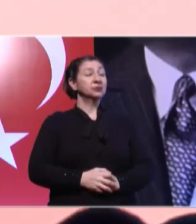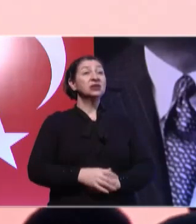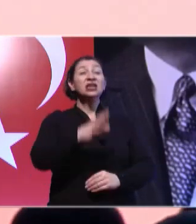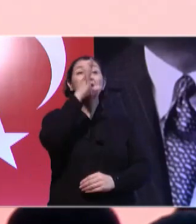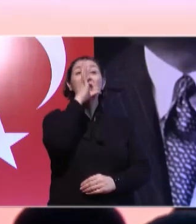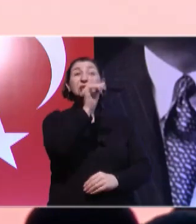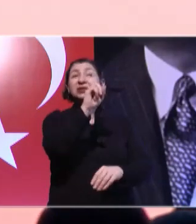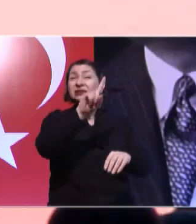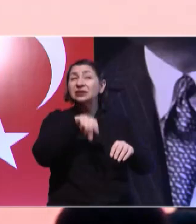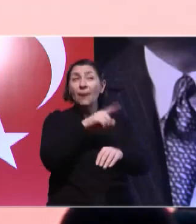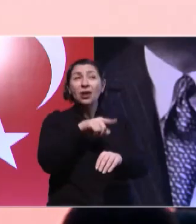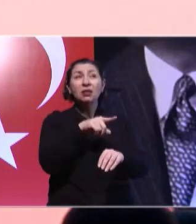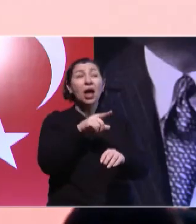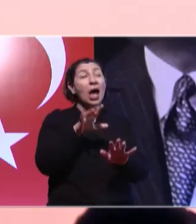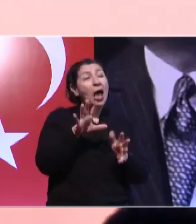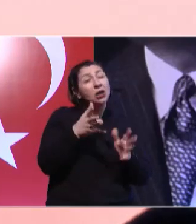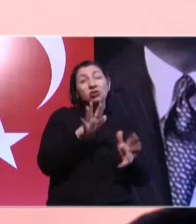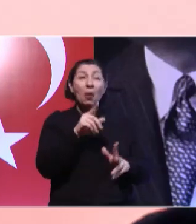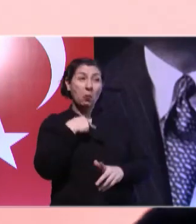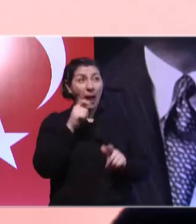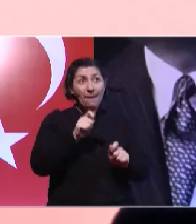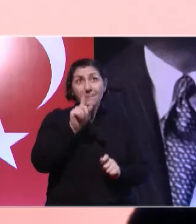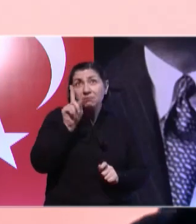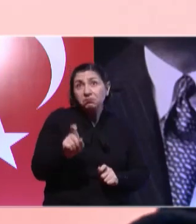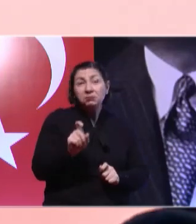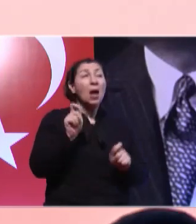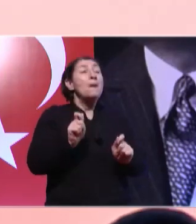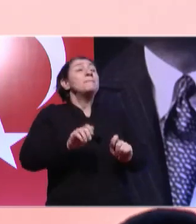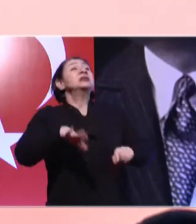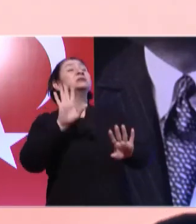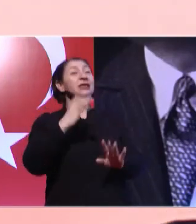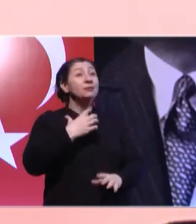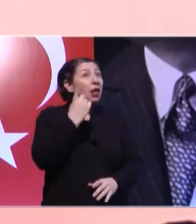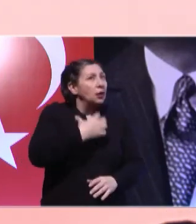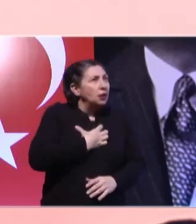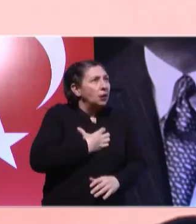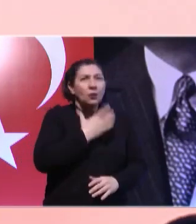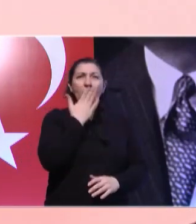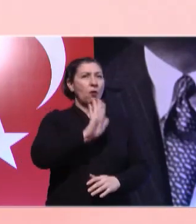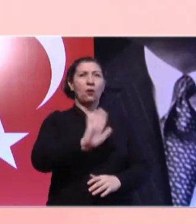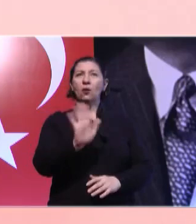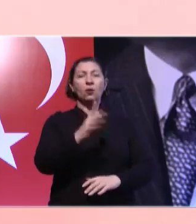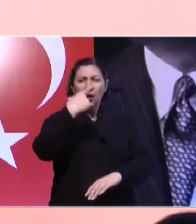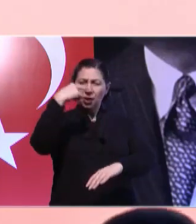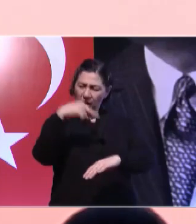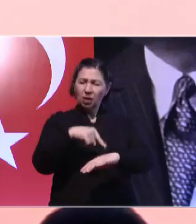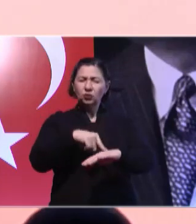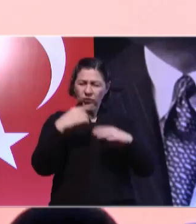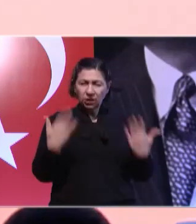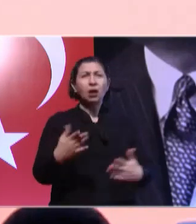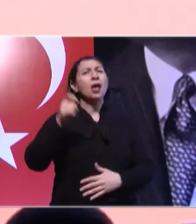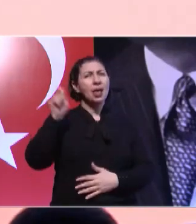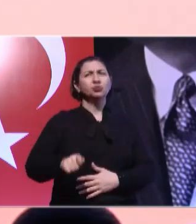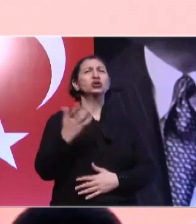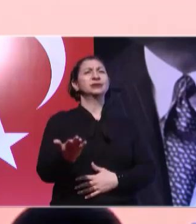Hiçbir zaman acaba bunları yapabilir miyiz, yapamaz mıyız diye bir endişeye kapılmadık. İnanıyorsak